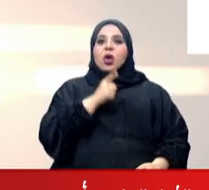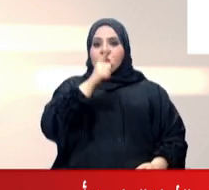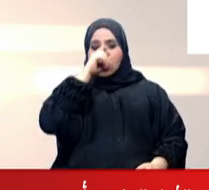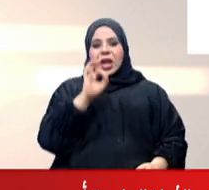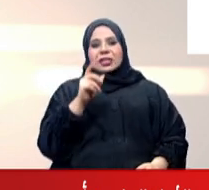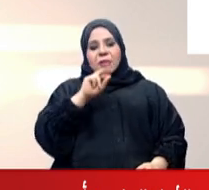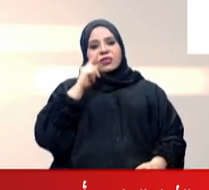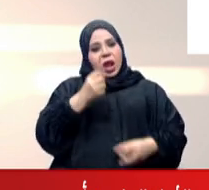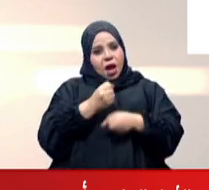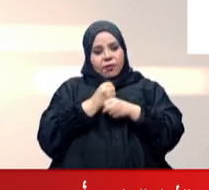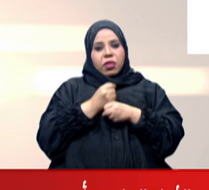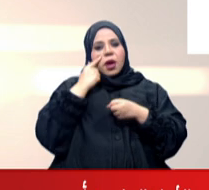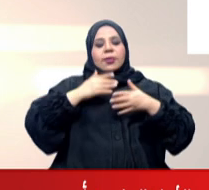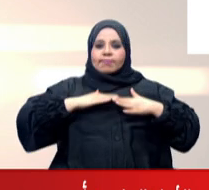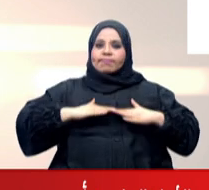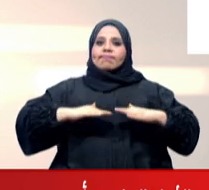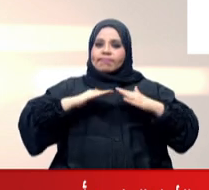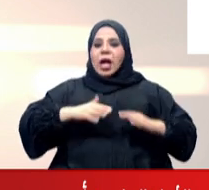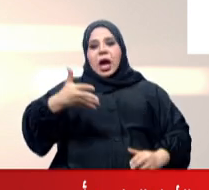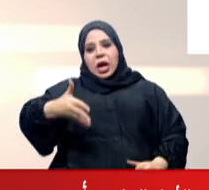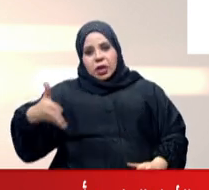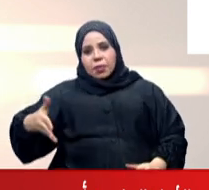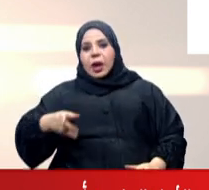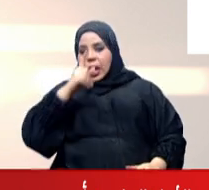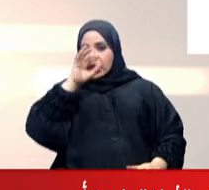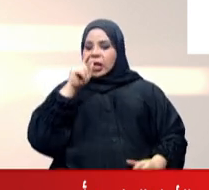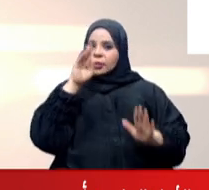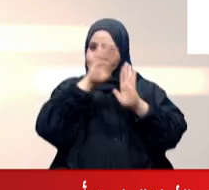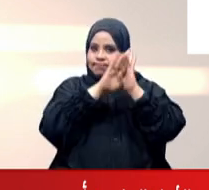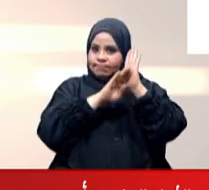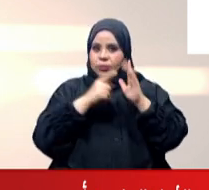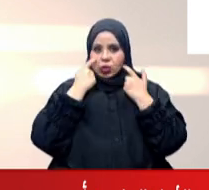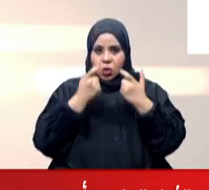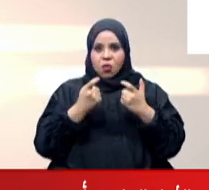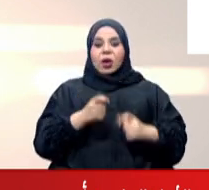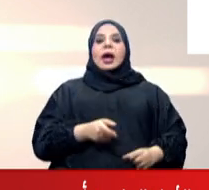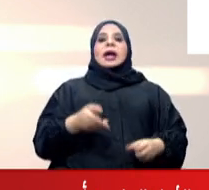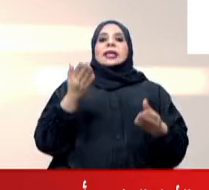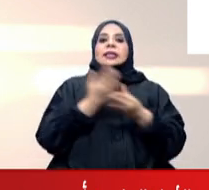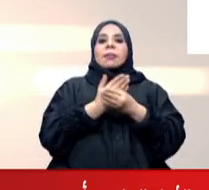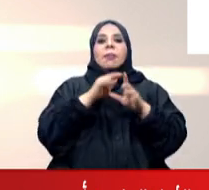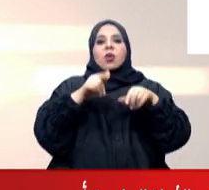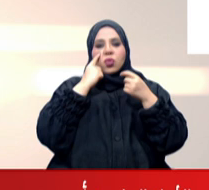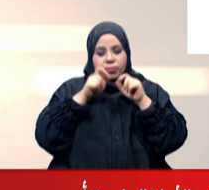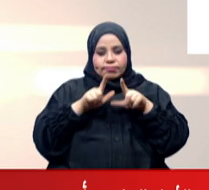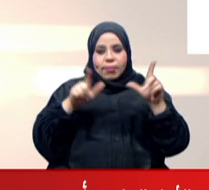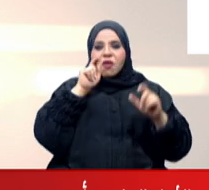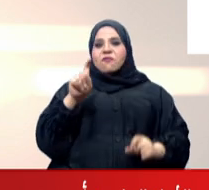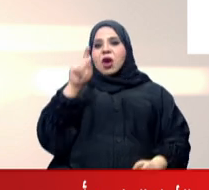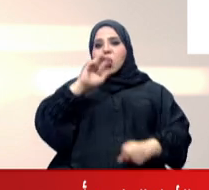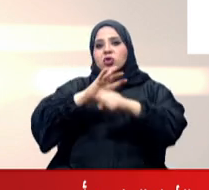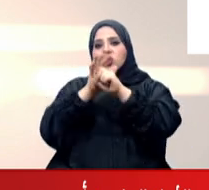كإجراء احترازي للإطمئنان على سلامة الطلبة في ضوء الاحتياطات التي اتخذتها الدولة للحد من انتشار فيروس